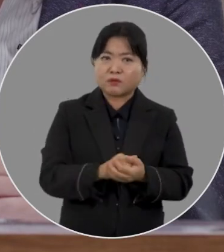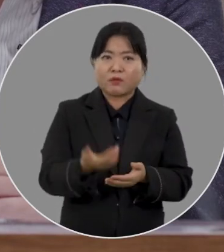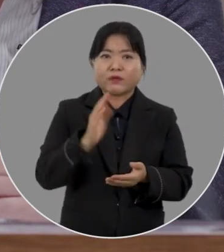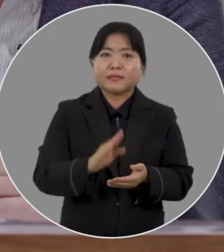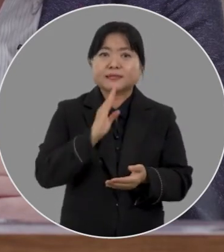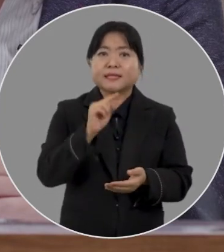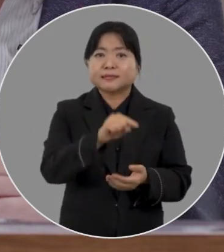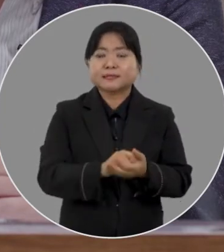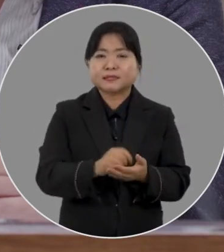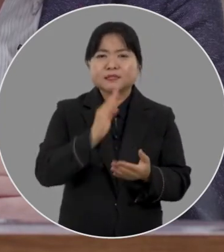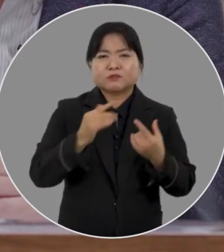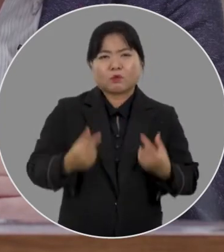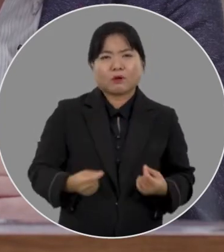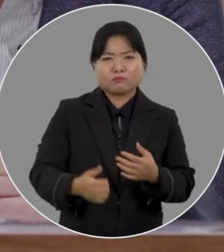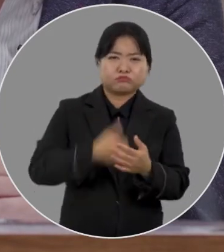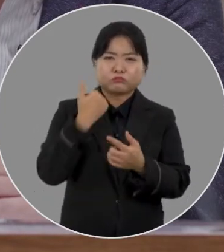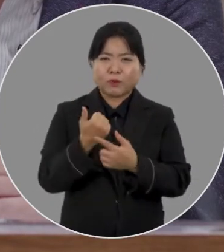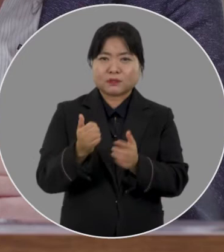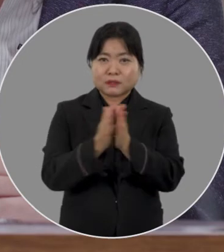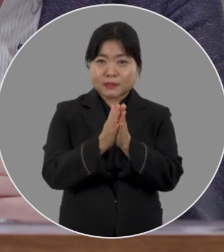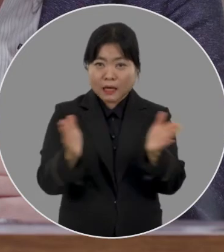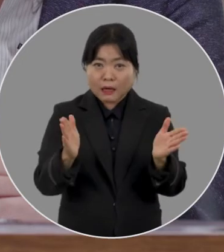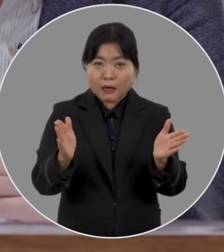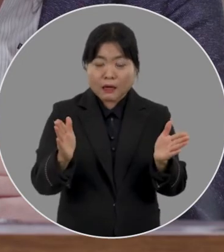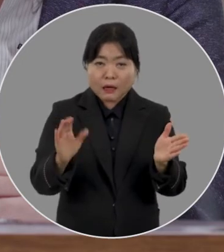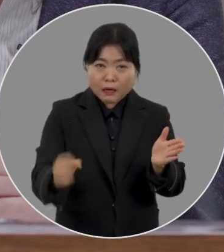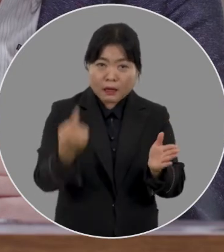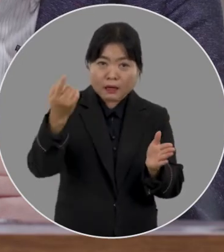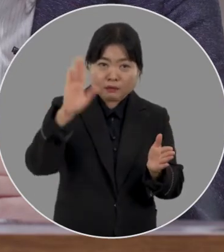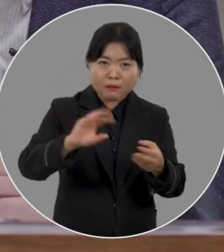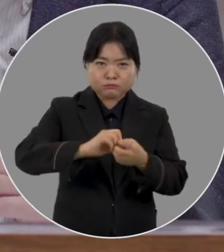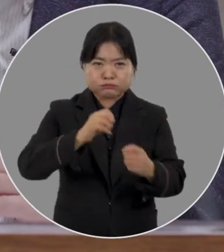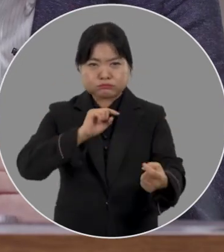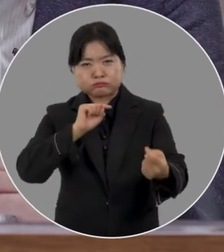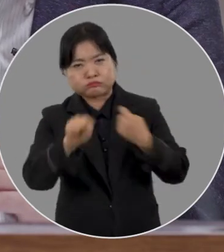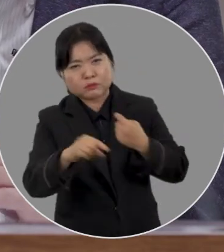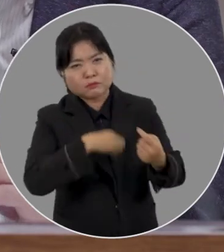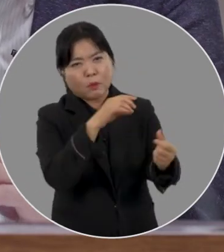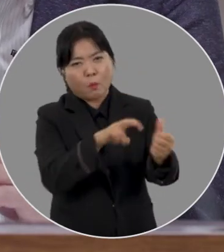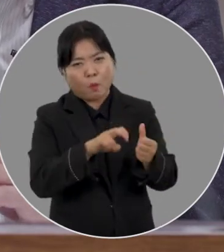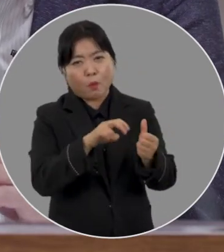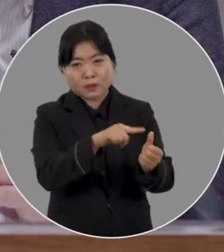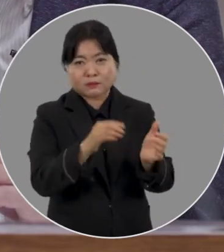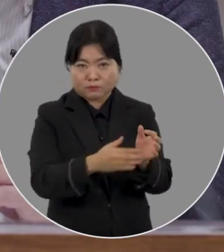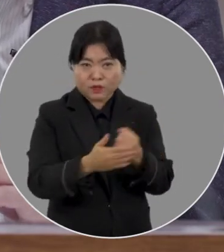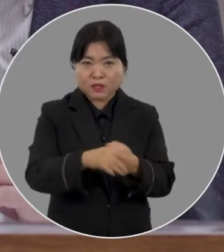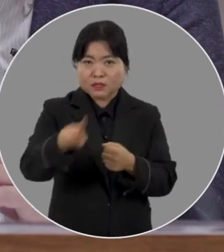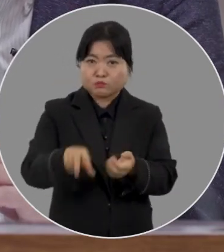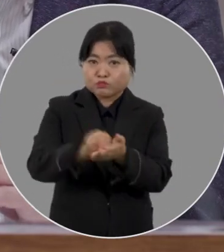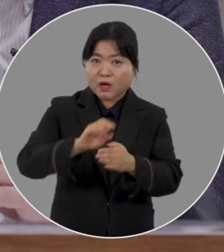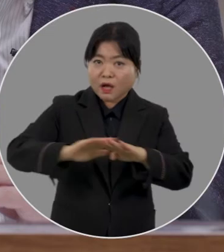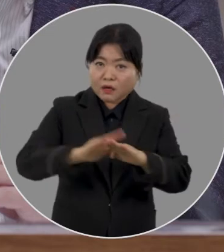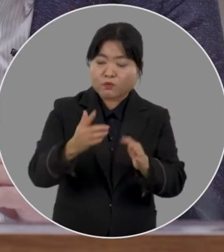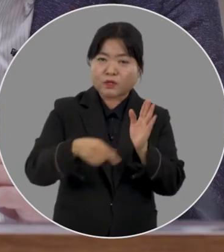사실은 그 정당한 분노에서 시작했던 것들이 엉뚱한 방향으로 가는 게 혐오이기 때문에 사실 우리가 이 문제를